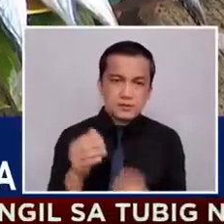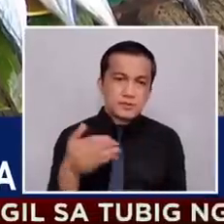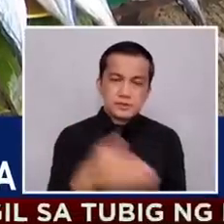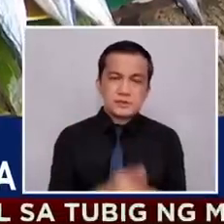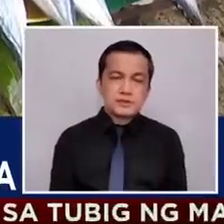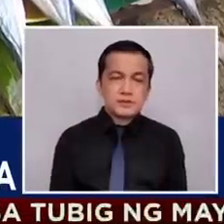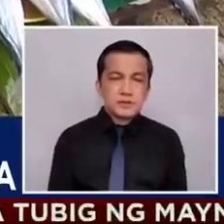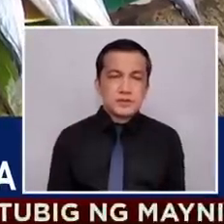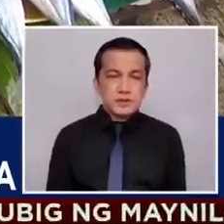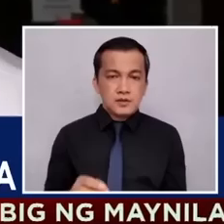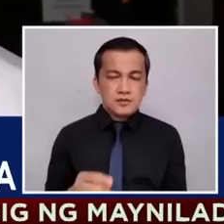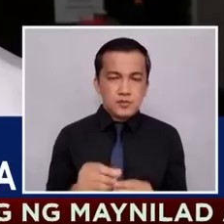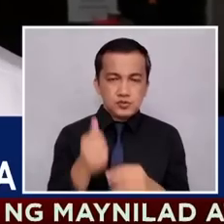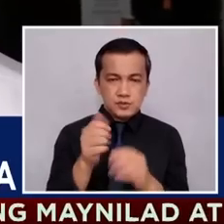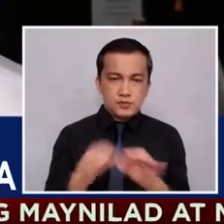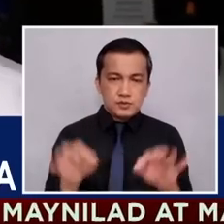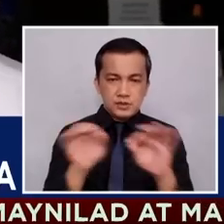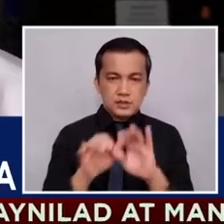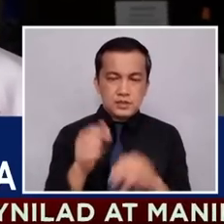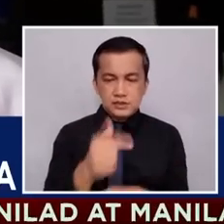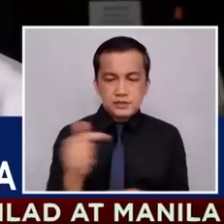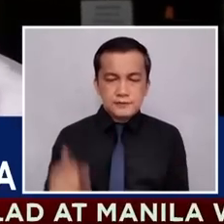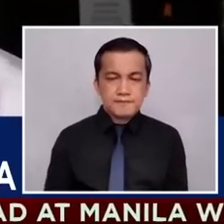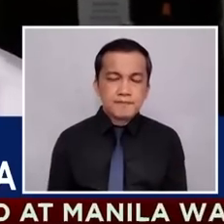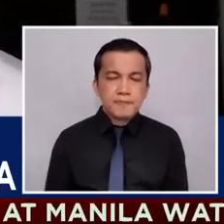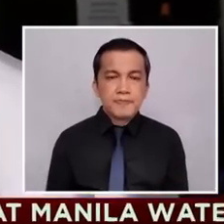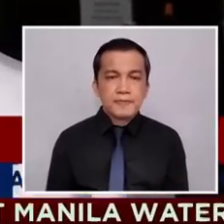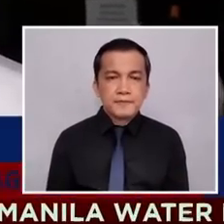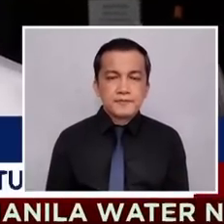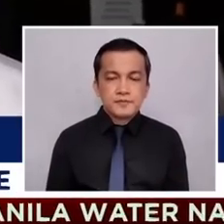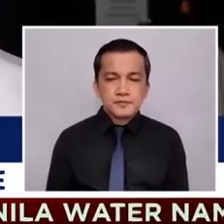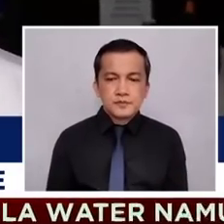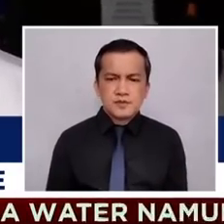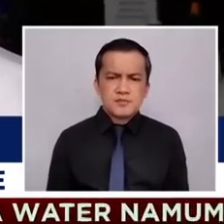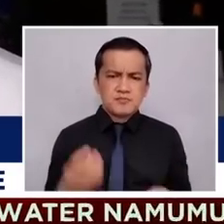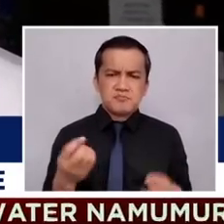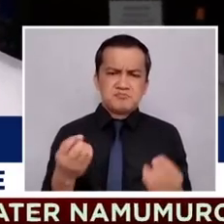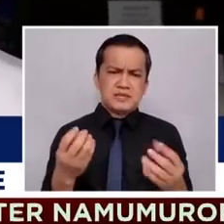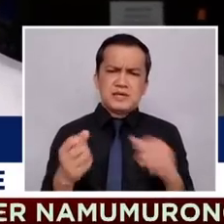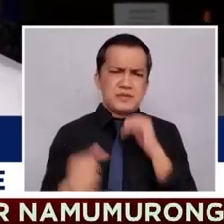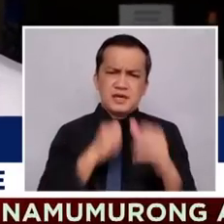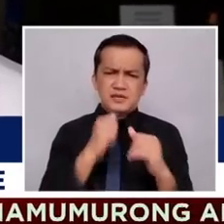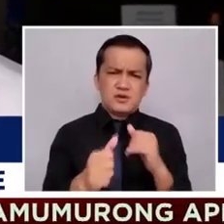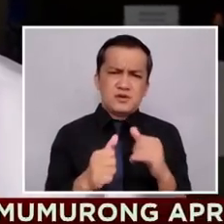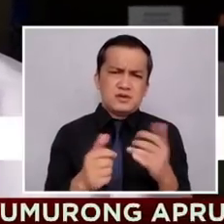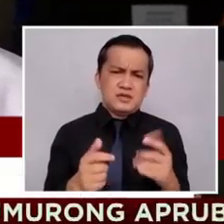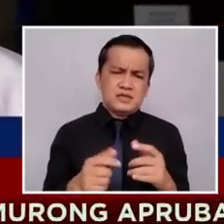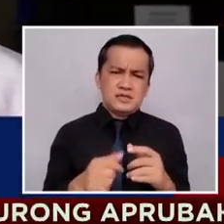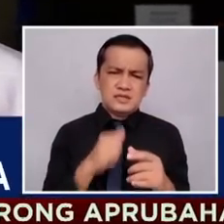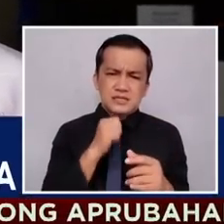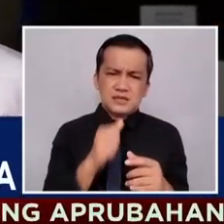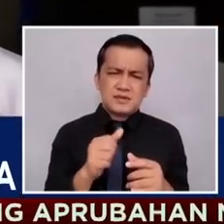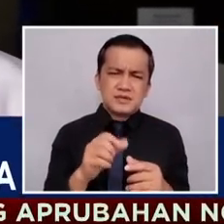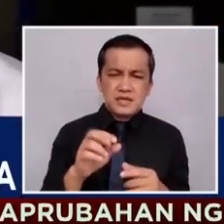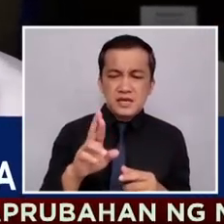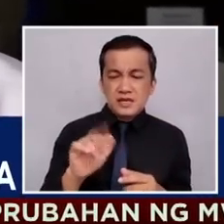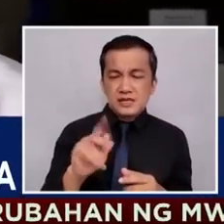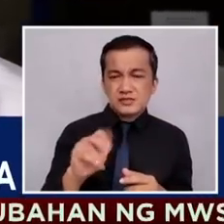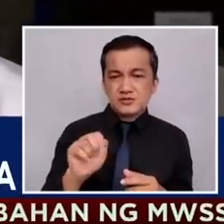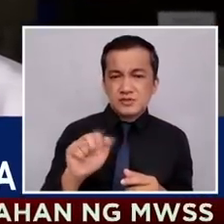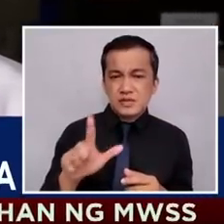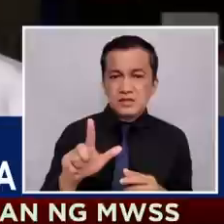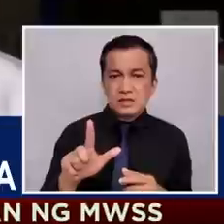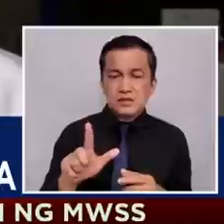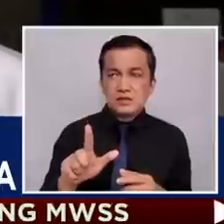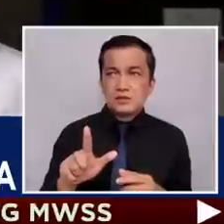lalo na ng galunggong. Marami naman nagtumututol pero hindi naman rational. Talagang mawawala ng